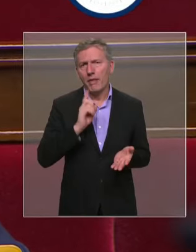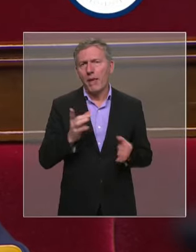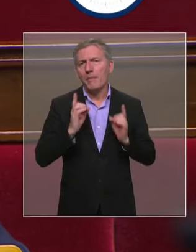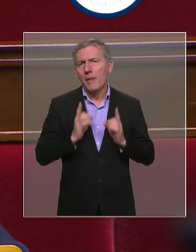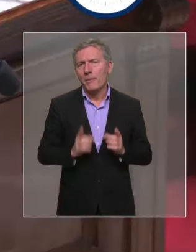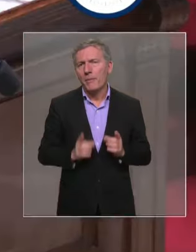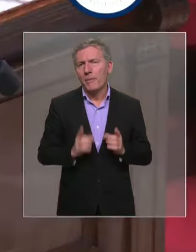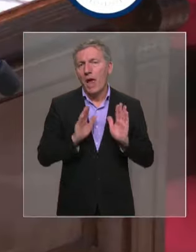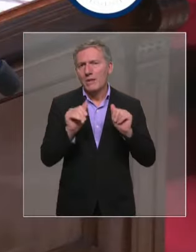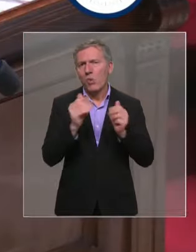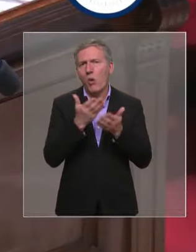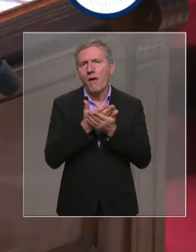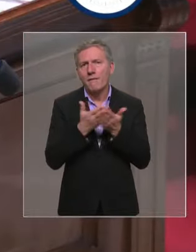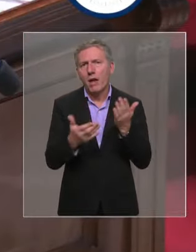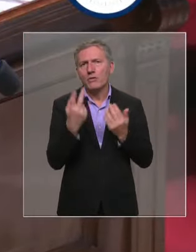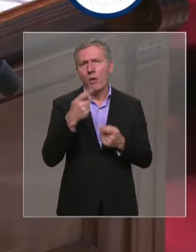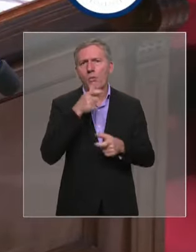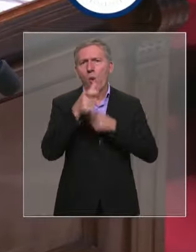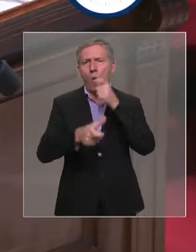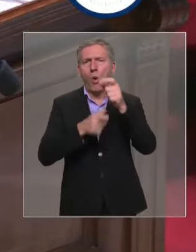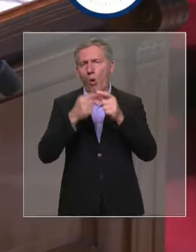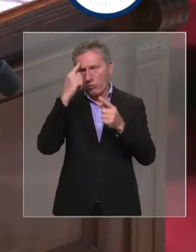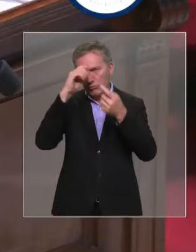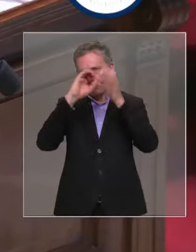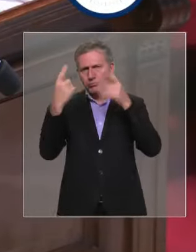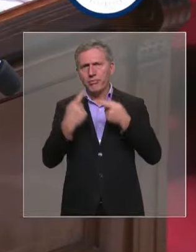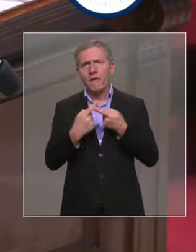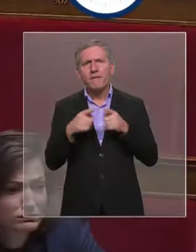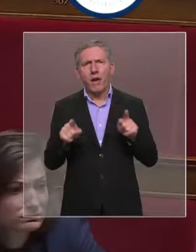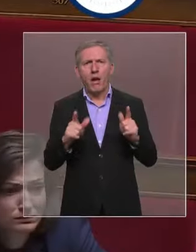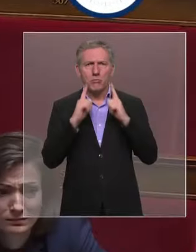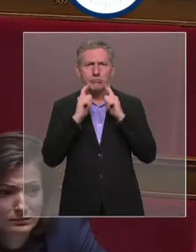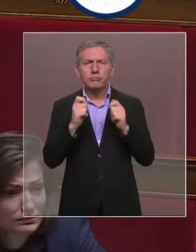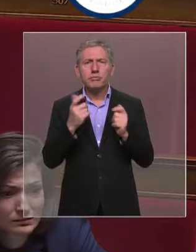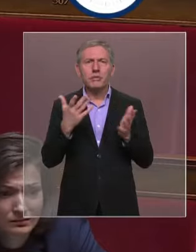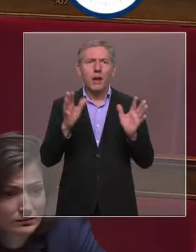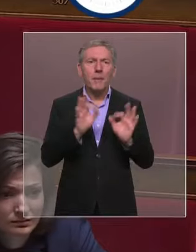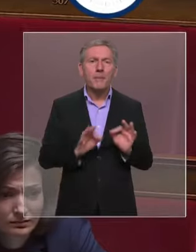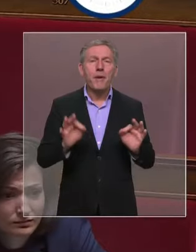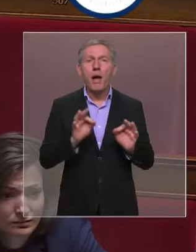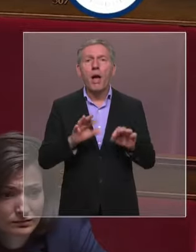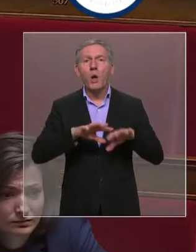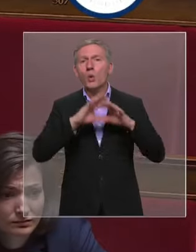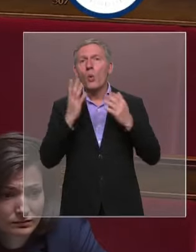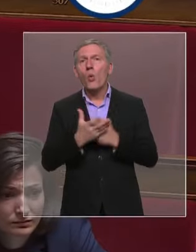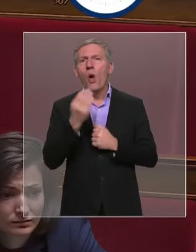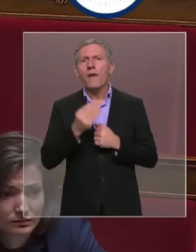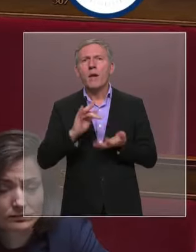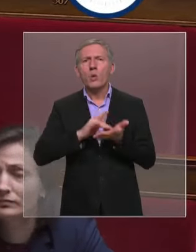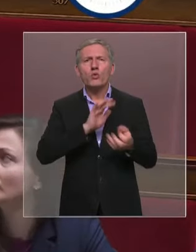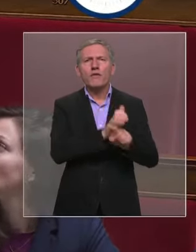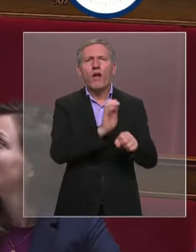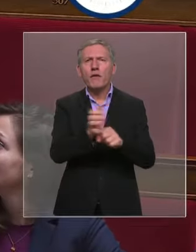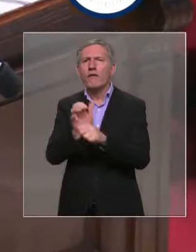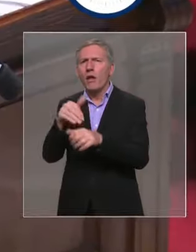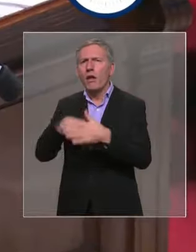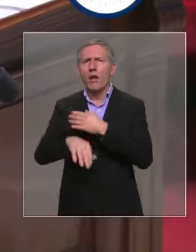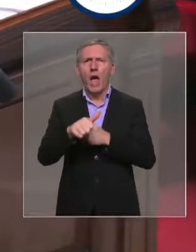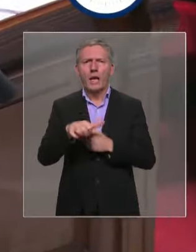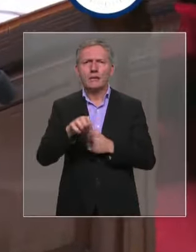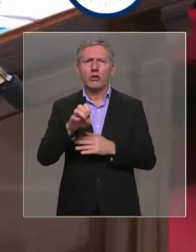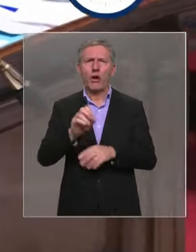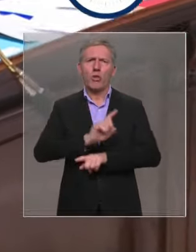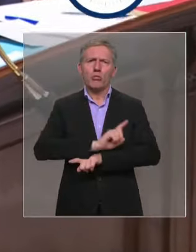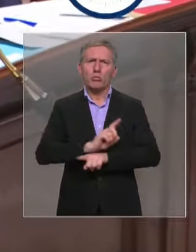j'espère sincèrement que vos mots ont dépassé vos propos et que non, il n'y a pas l'ensemble des enfants qui ont été violés au sein de la protection de